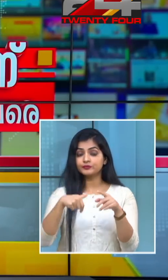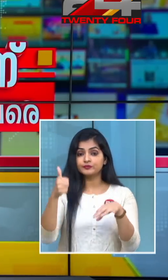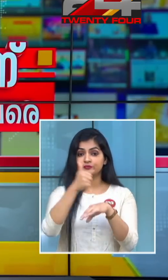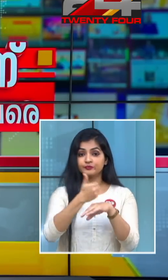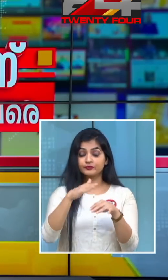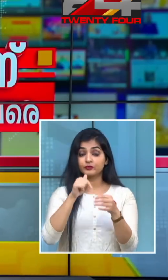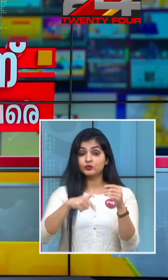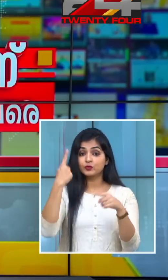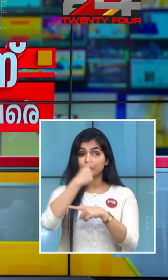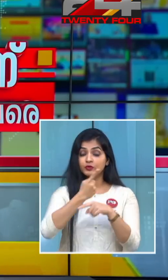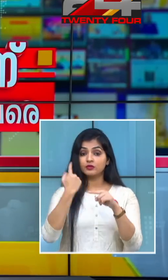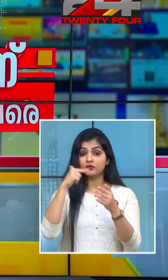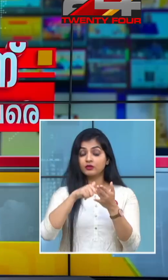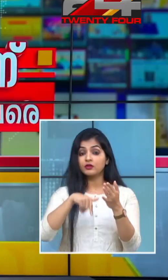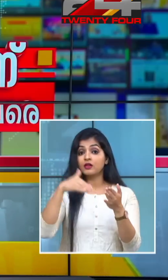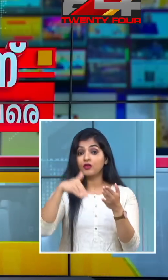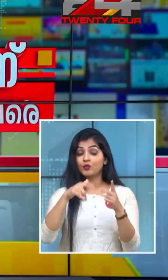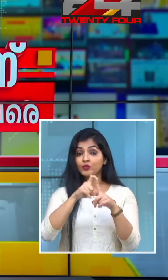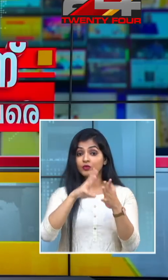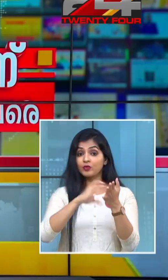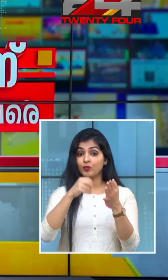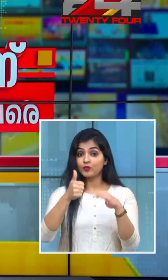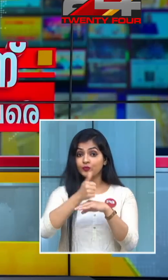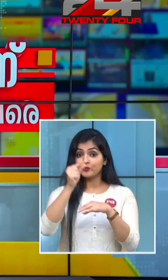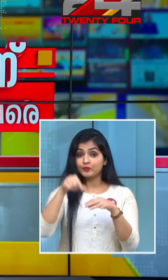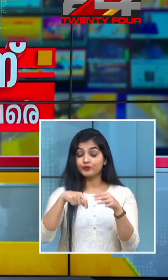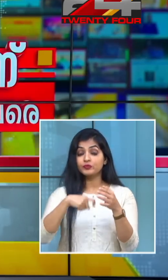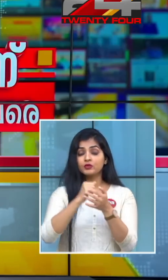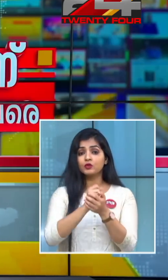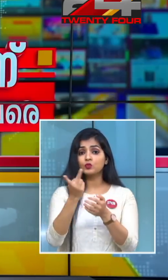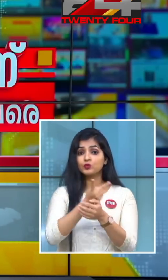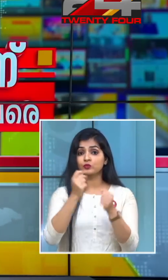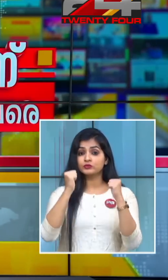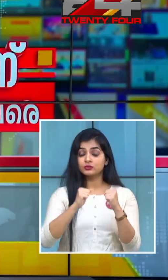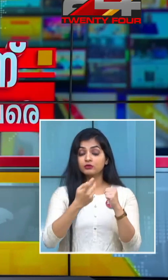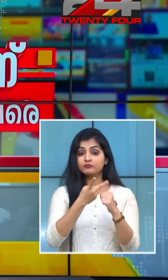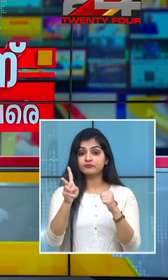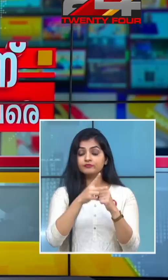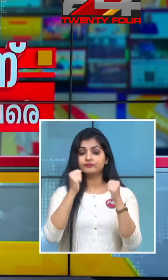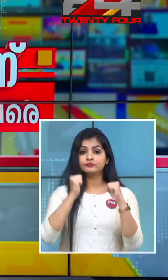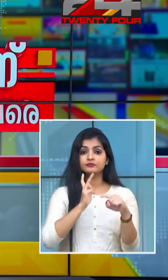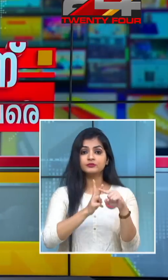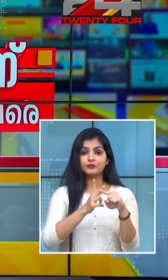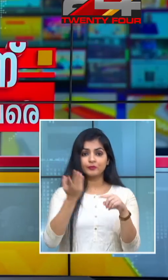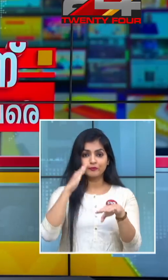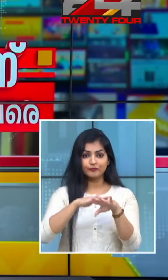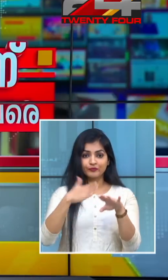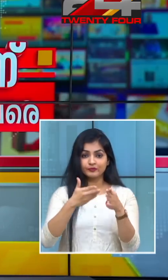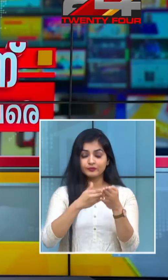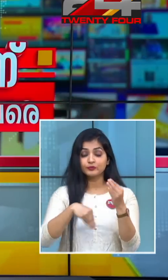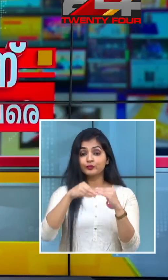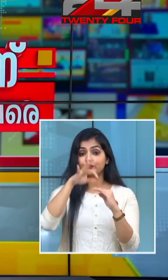ഡോക്ടർ ആശാദേവിയും നിലവിലെ DMO ഡോക്ടർ N രാജേന്ദ്രനും DMO ഓഫീസിലെത്തി 2 കസേരകളിലായി ഇരിപ്പുറപ്പിക്കുകയായിരുന്നു. രാഹുൽ സുരേഷ് ചേർന്നു കോഴിക്കോട് നിന്ന്.